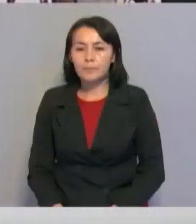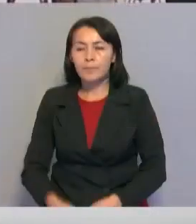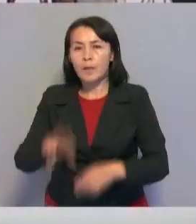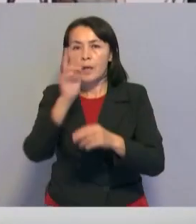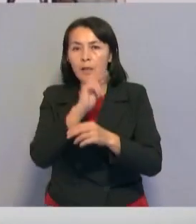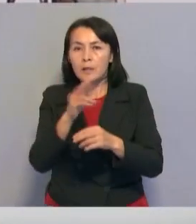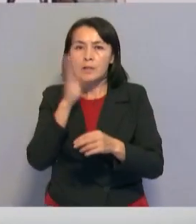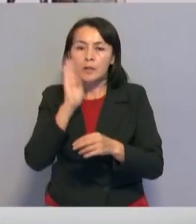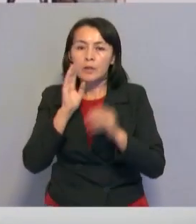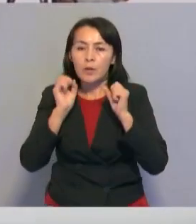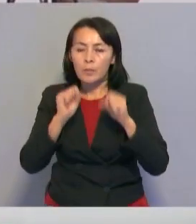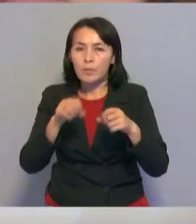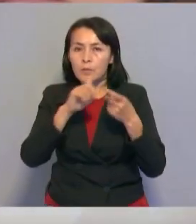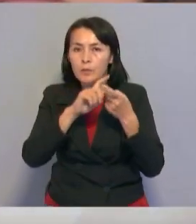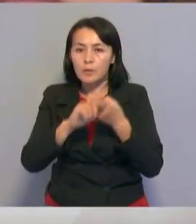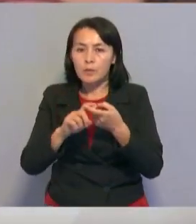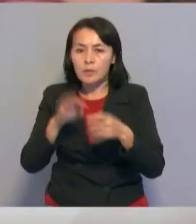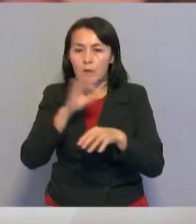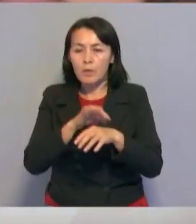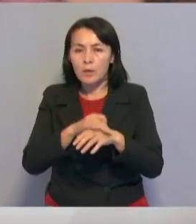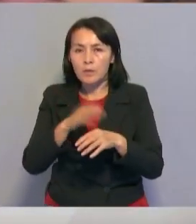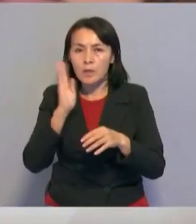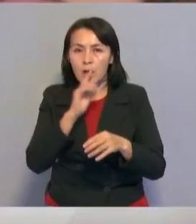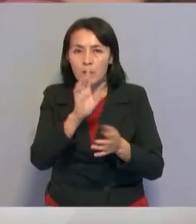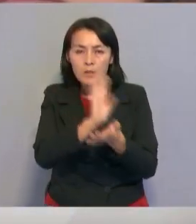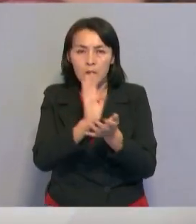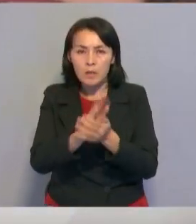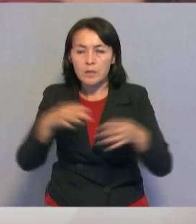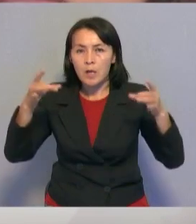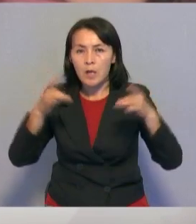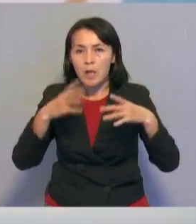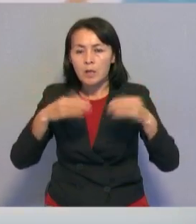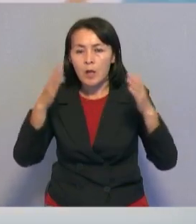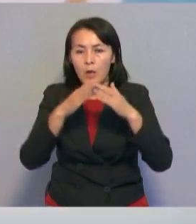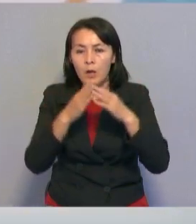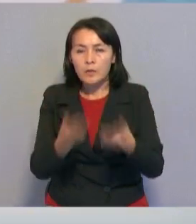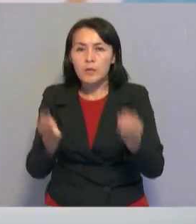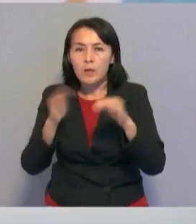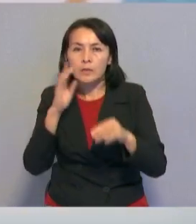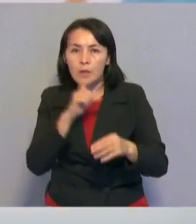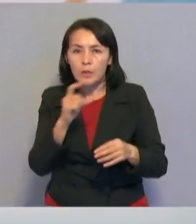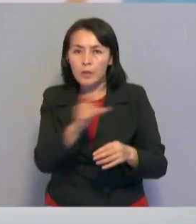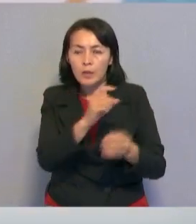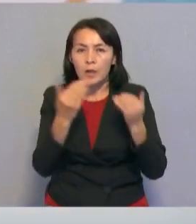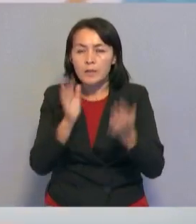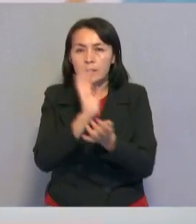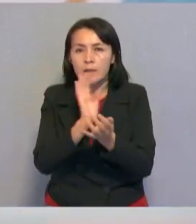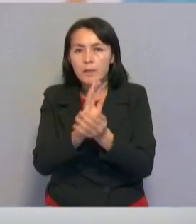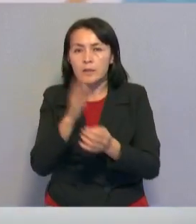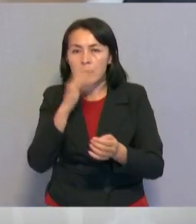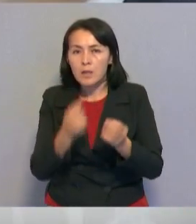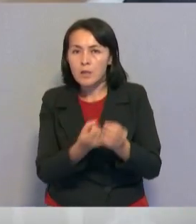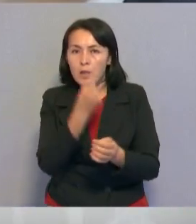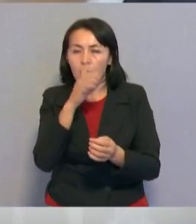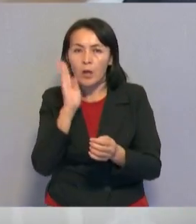Лечебная вода может распространить инфекции и вызывать болезни. Канализационные отходы из ресторанов и жилых домов сбрасывают в реку Кошкар-Ата, загрязняя родниковую